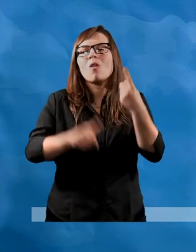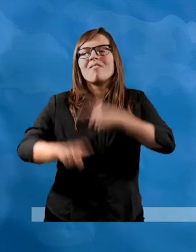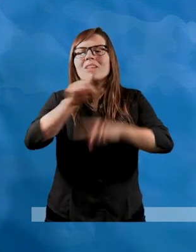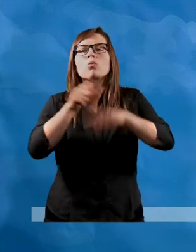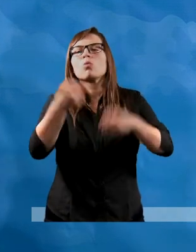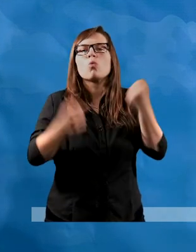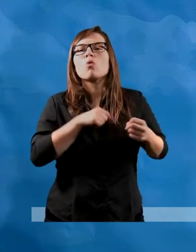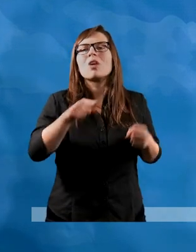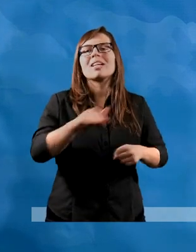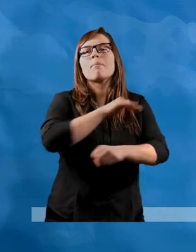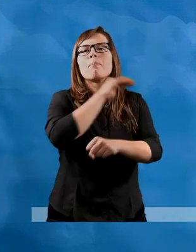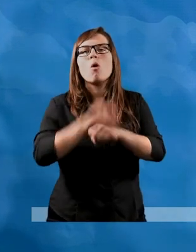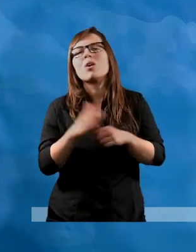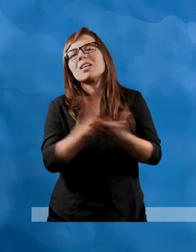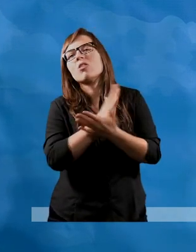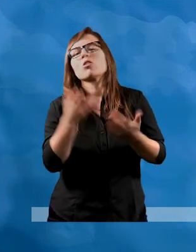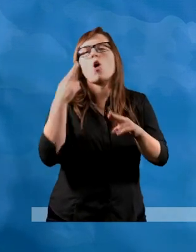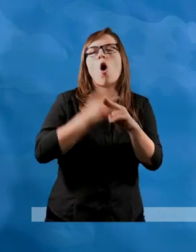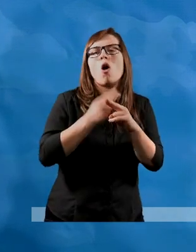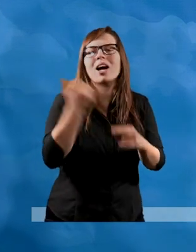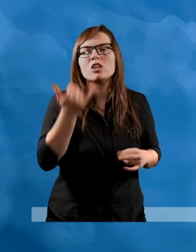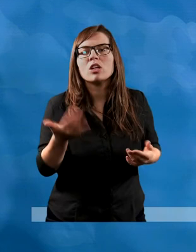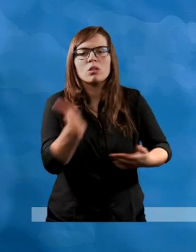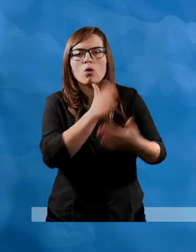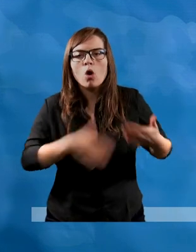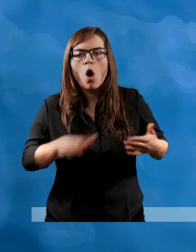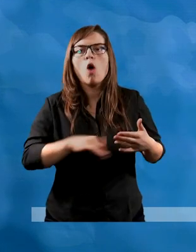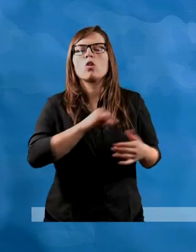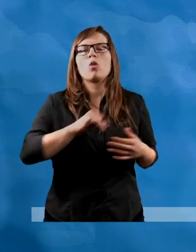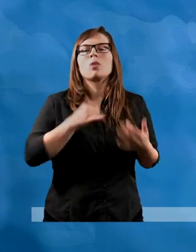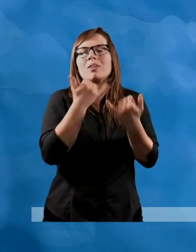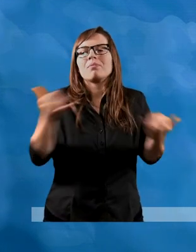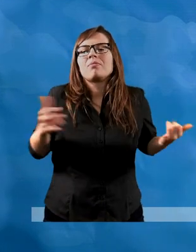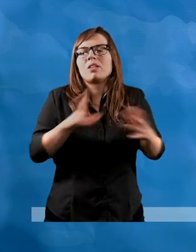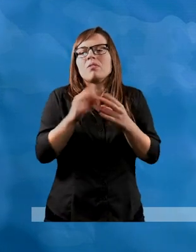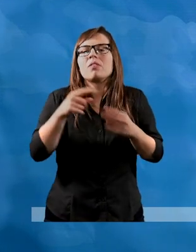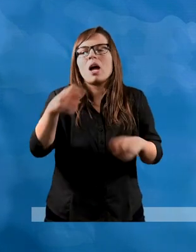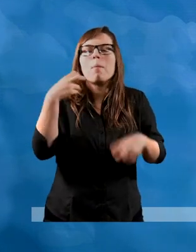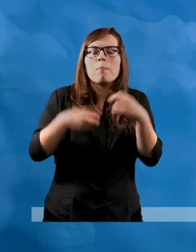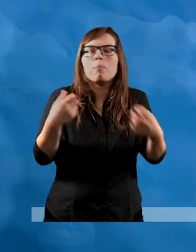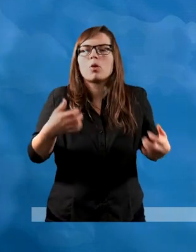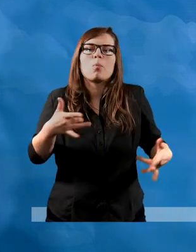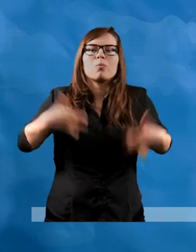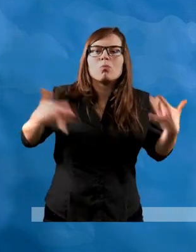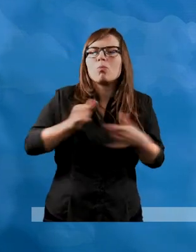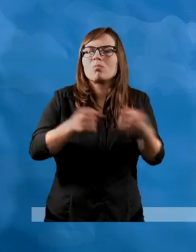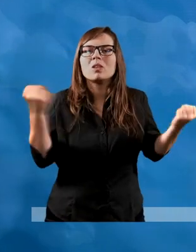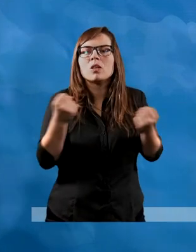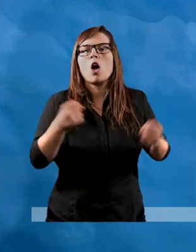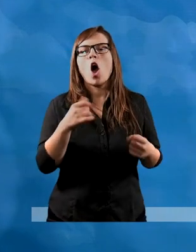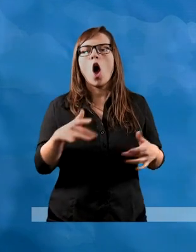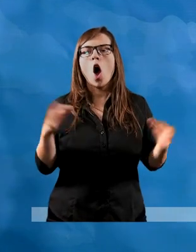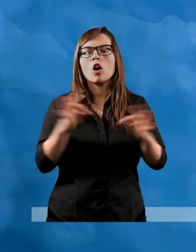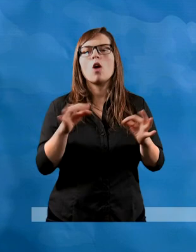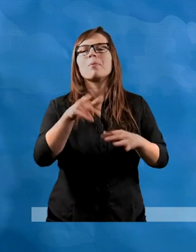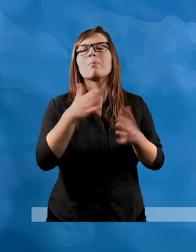trudno się z tym pogodzić, szczególnie kiedy rodzą się chore dzieci. No to już w ogóle ból jest ogromny, ale nie wyobrażam sobie jakby